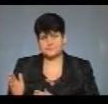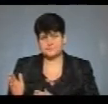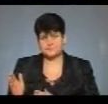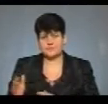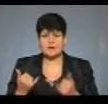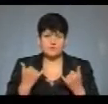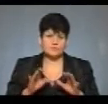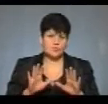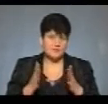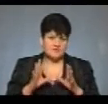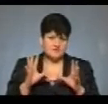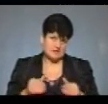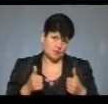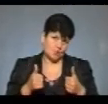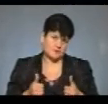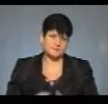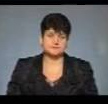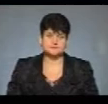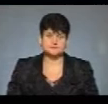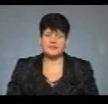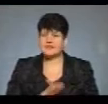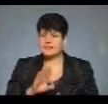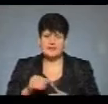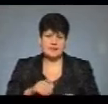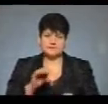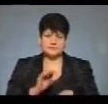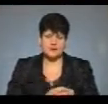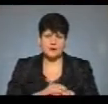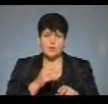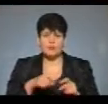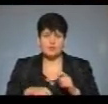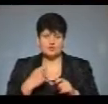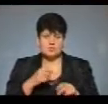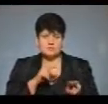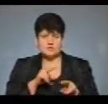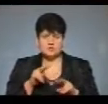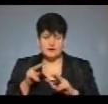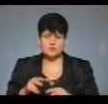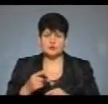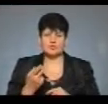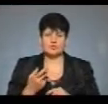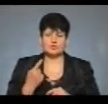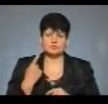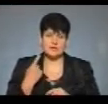На даний момент все добре. Не зафіксував порушень і спостерігач одного з кандидатів на посаду селищного голови